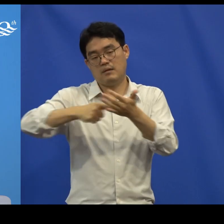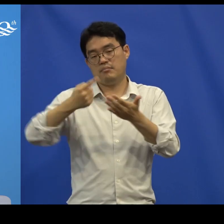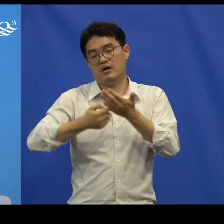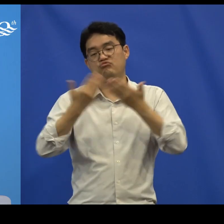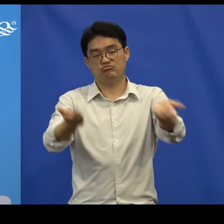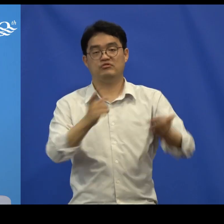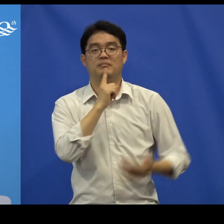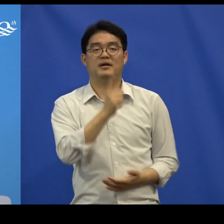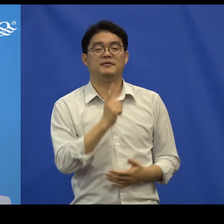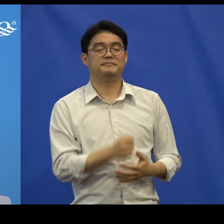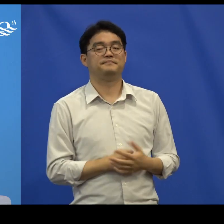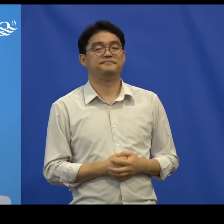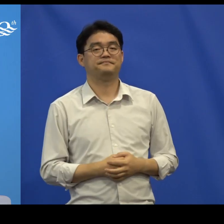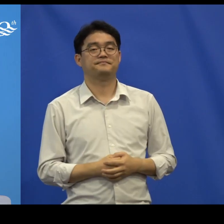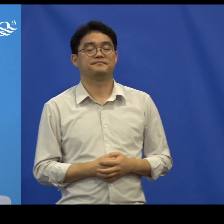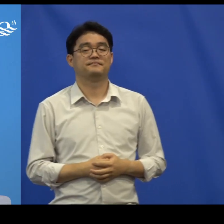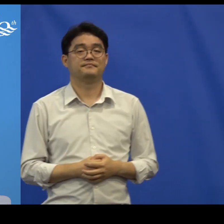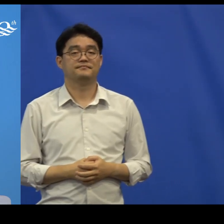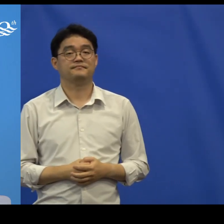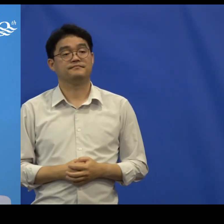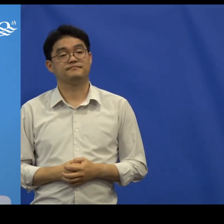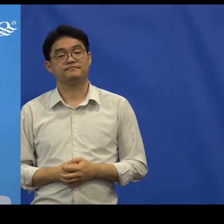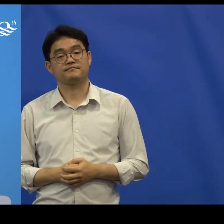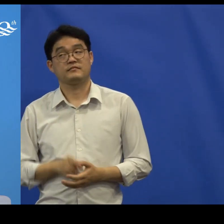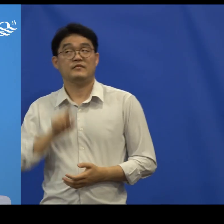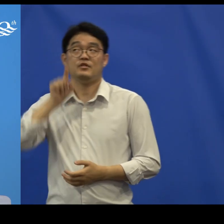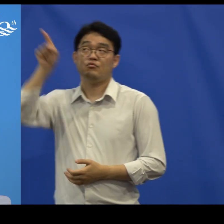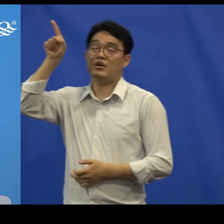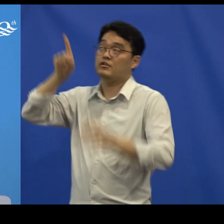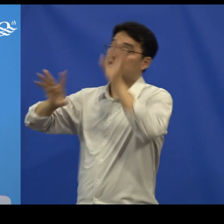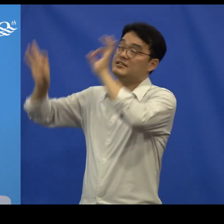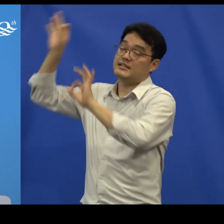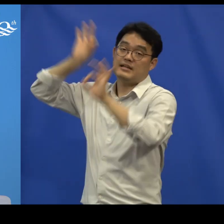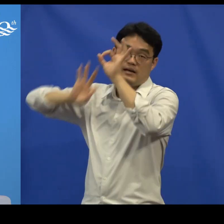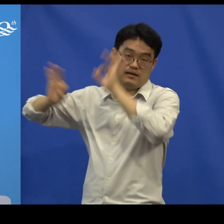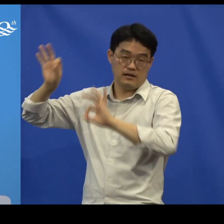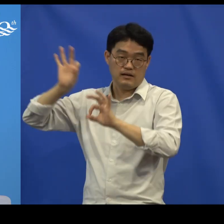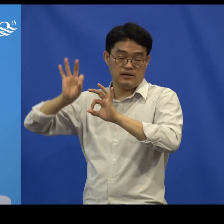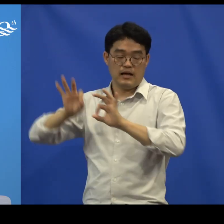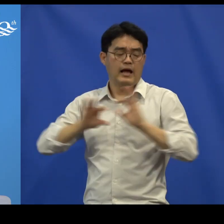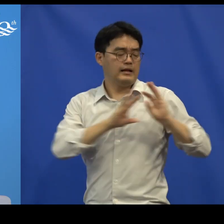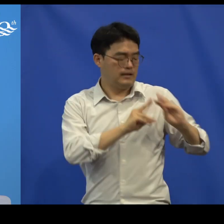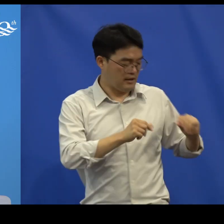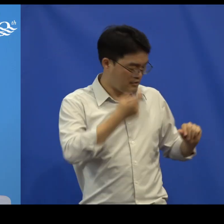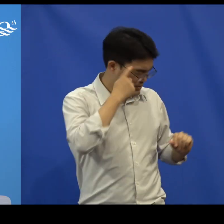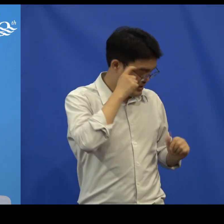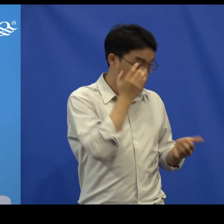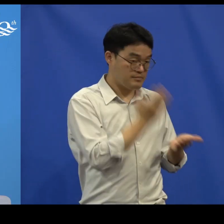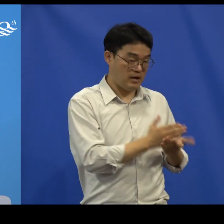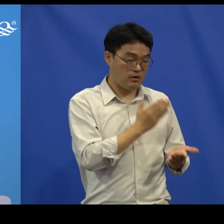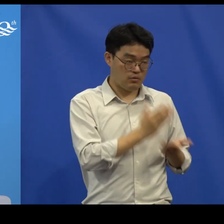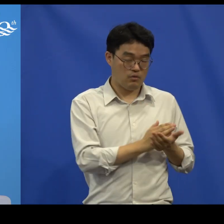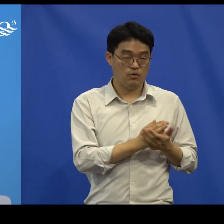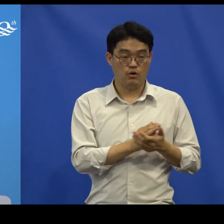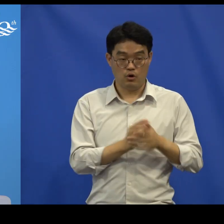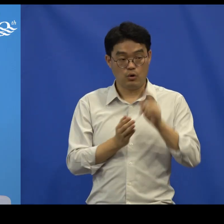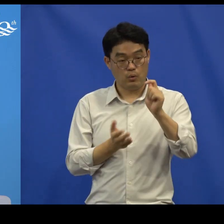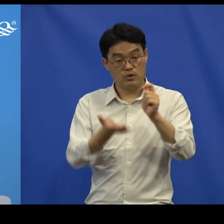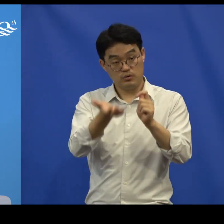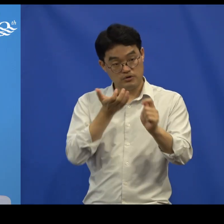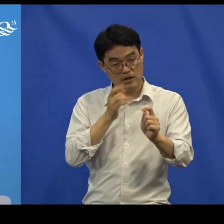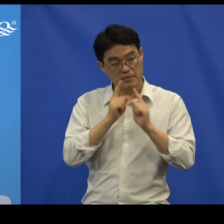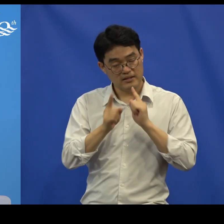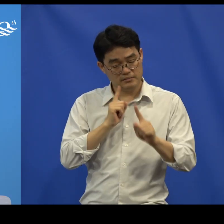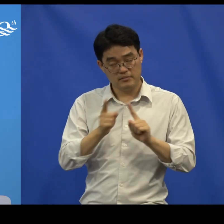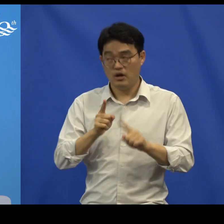찾으라. 거기는 그리스도께서 하나님 우편에 앉아 계시느니라. 위의 것을 생각하고 땅의 것을 생각하지 마라. 종말 신앙은